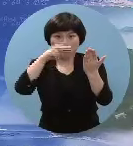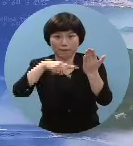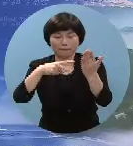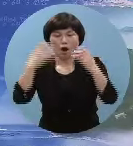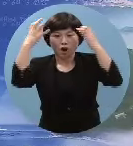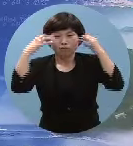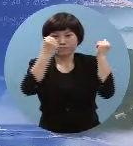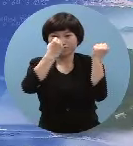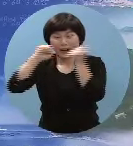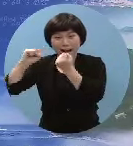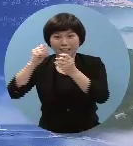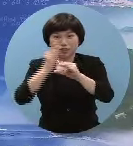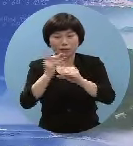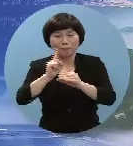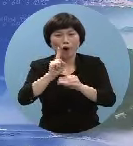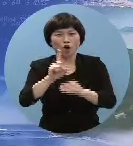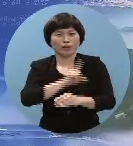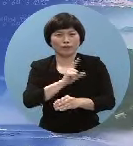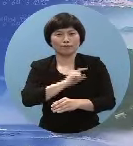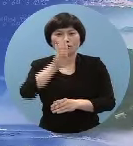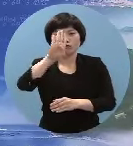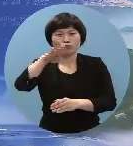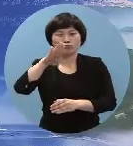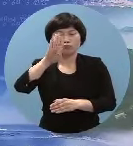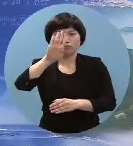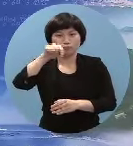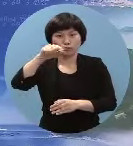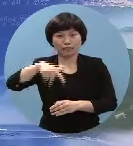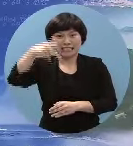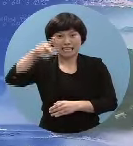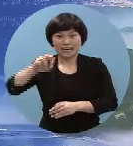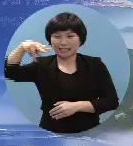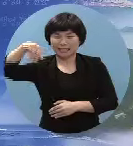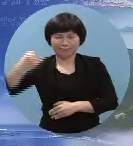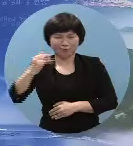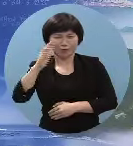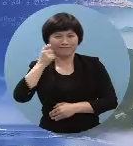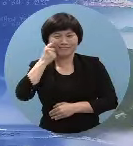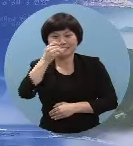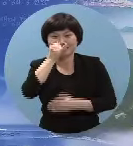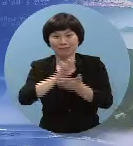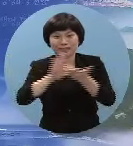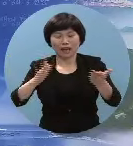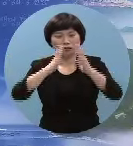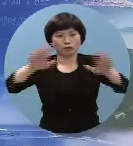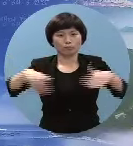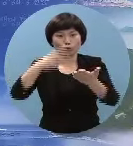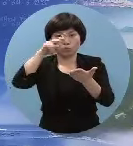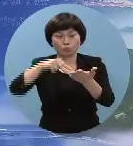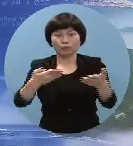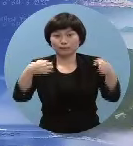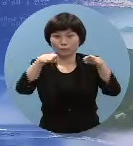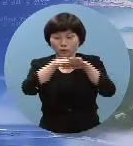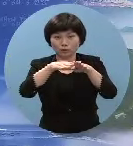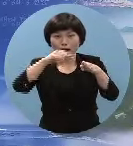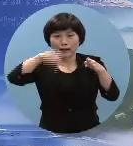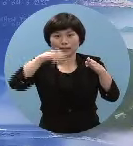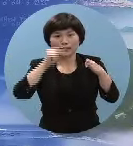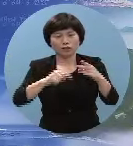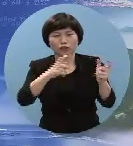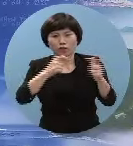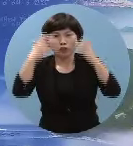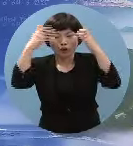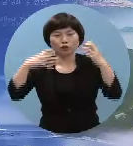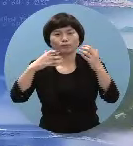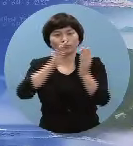책을 읽으면서 무더위를 피하는 이른바 북캉스가 인기입니다. 지식의 상록수 전남도립도서관에서는